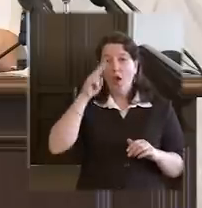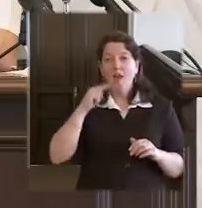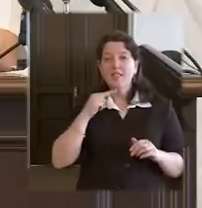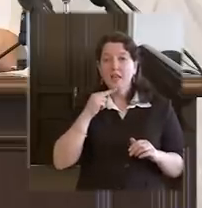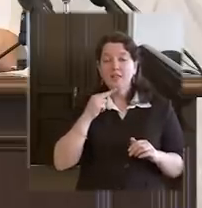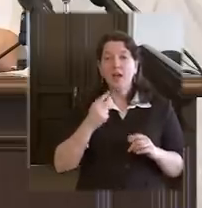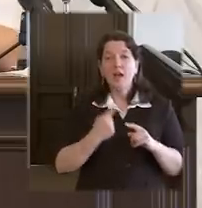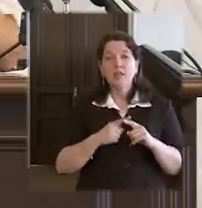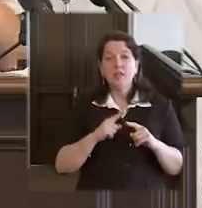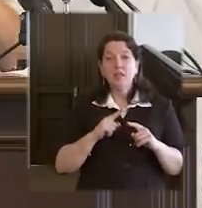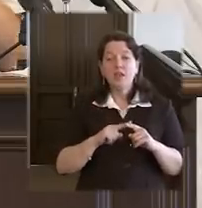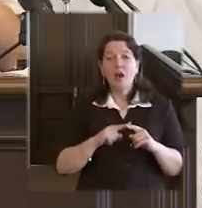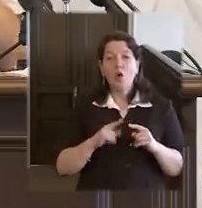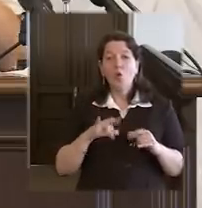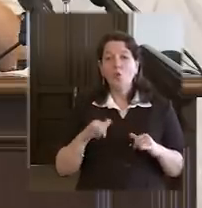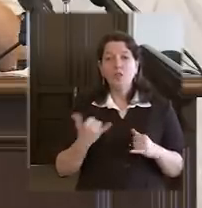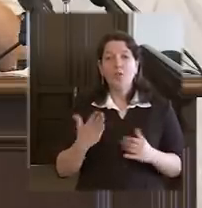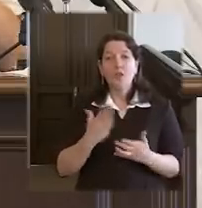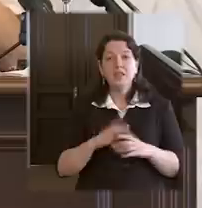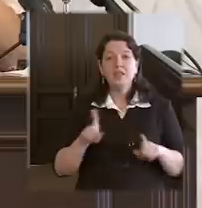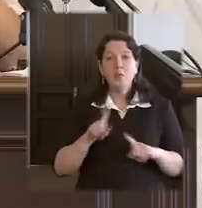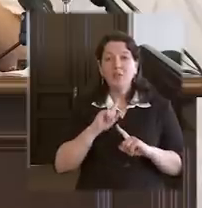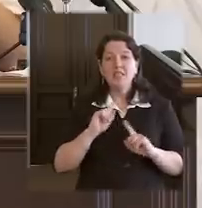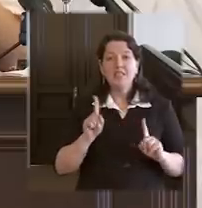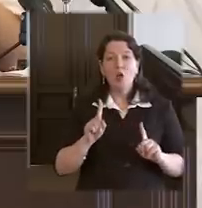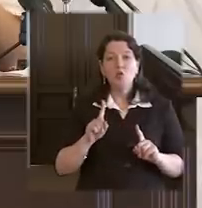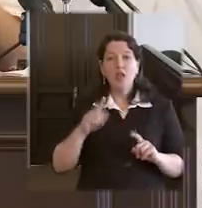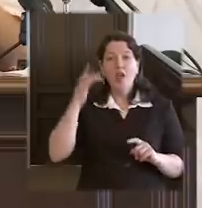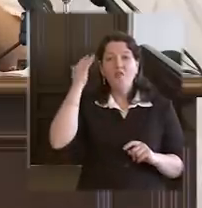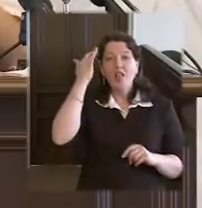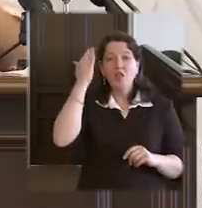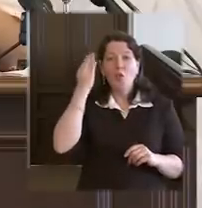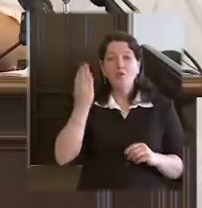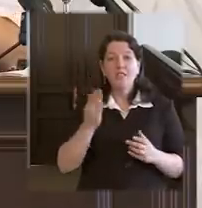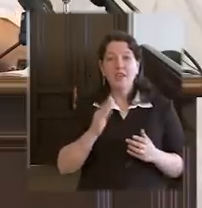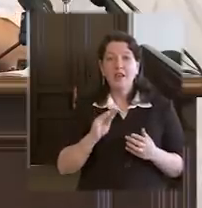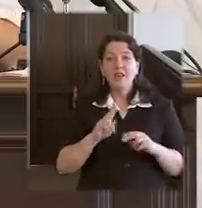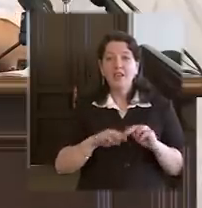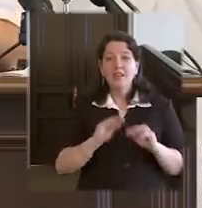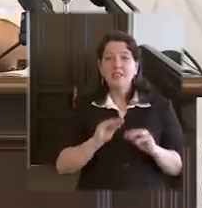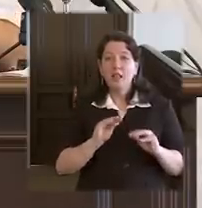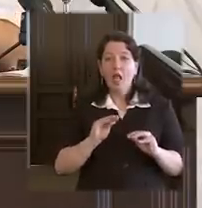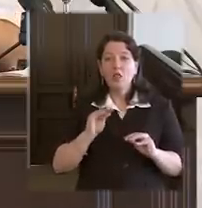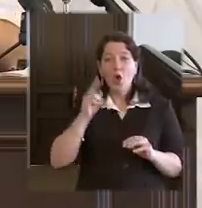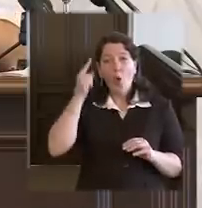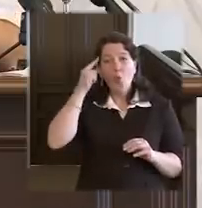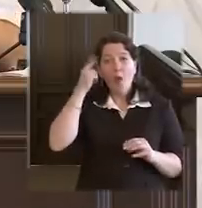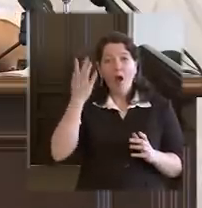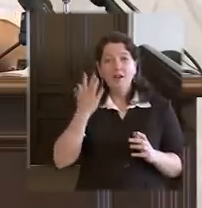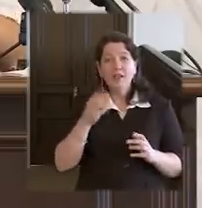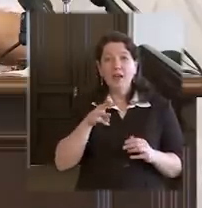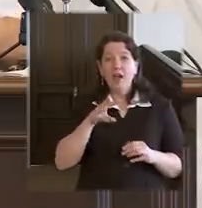очень глубоких такой, вы знаете, это просто у него потрясающий философский склад ума. Так он писал даже. Он